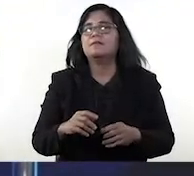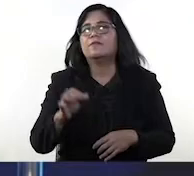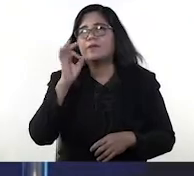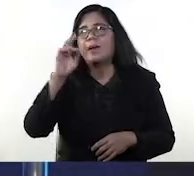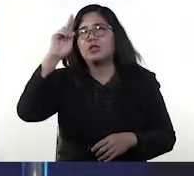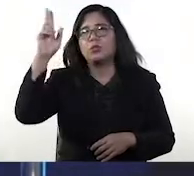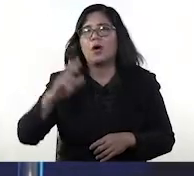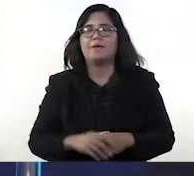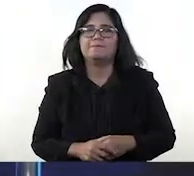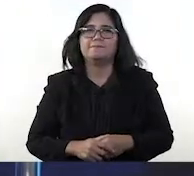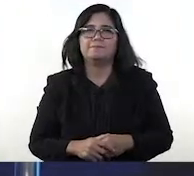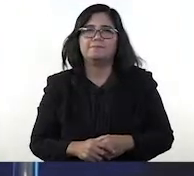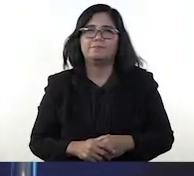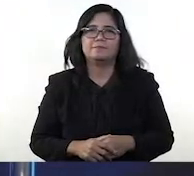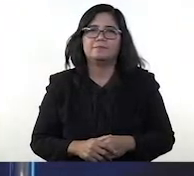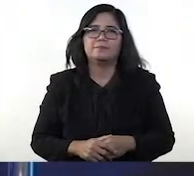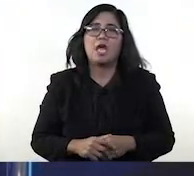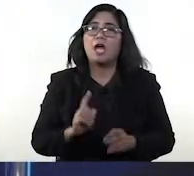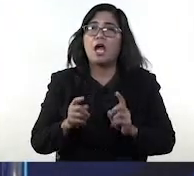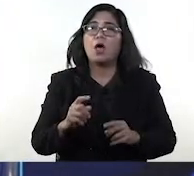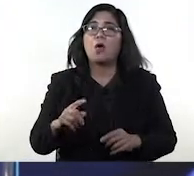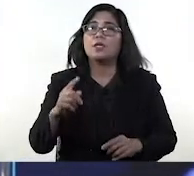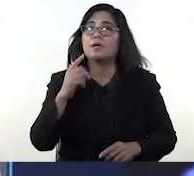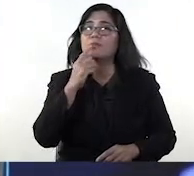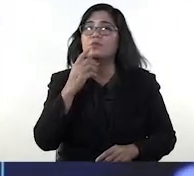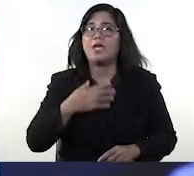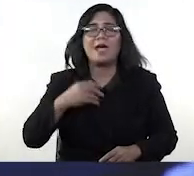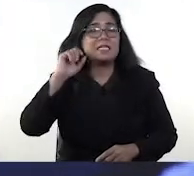Hai kalau punya istri yang memotivasimu bersyukur